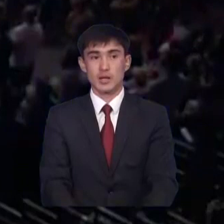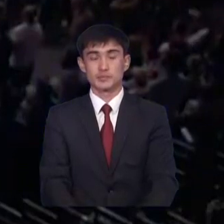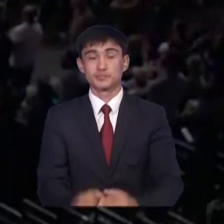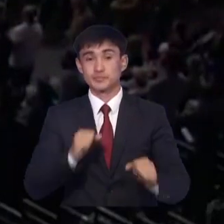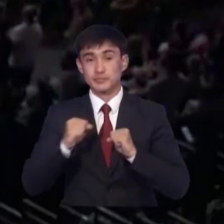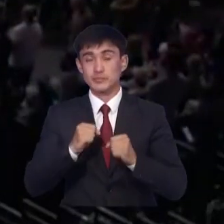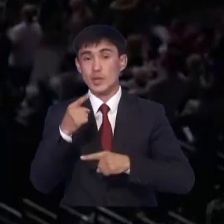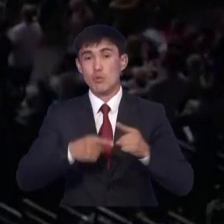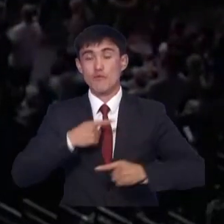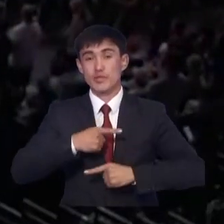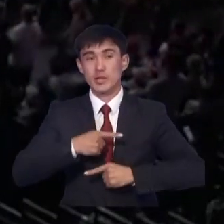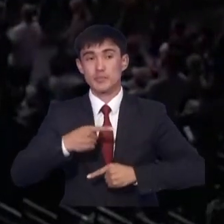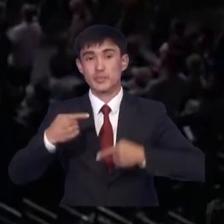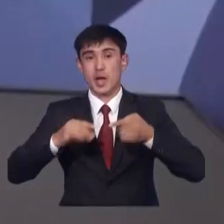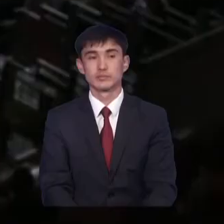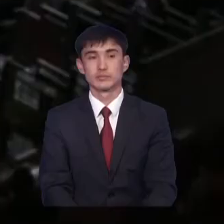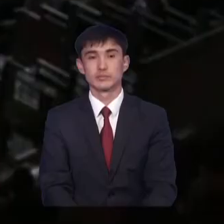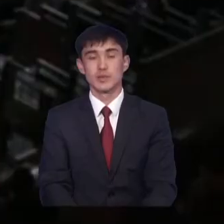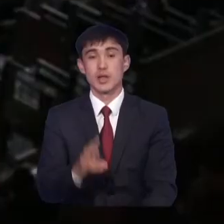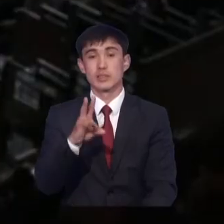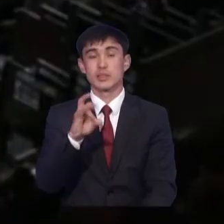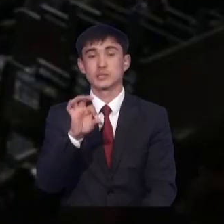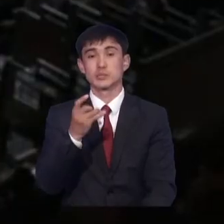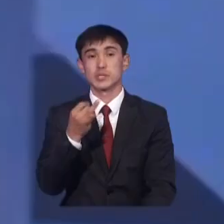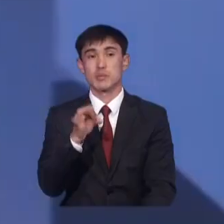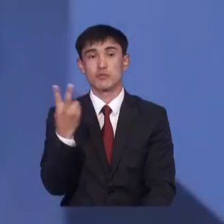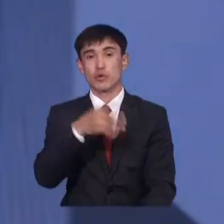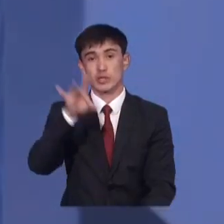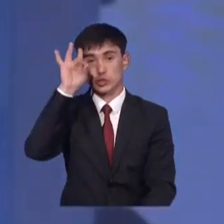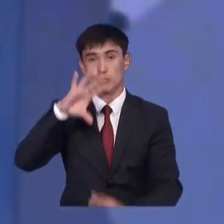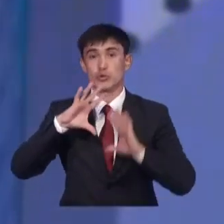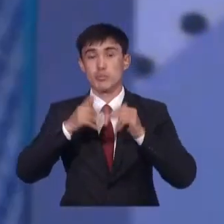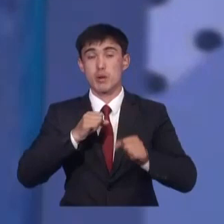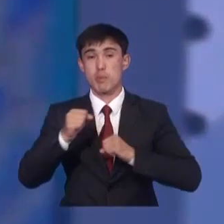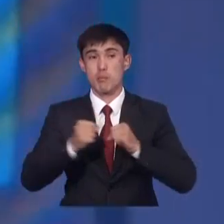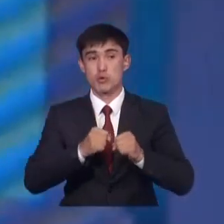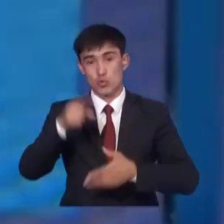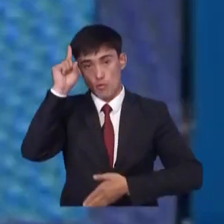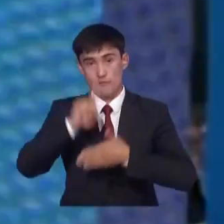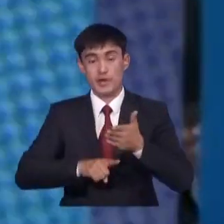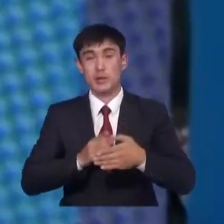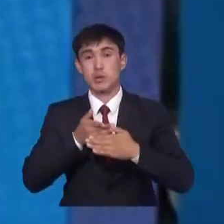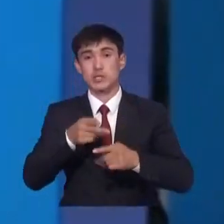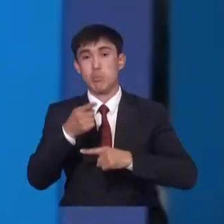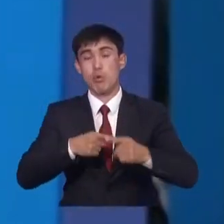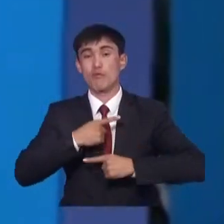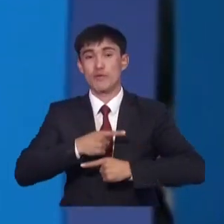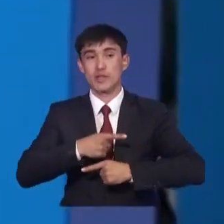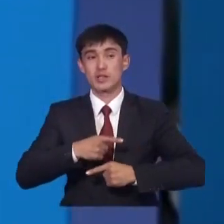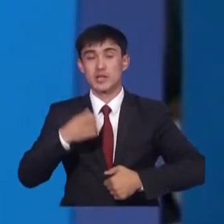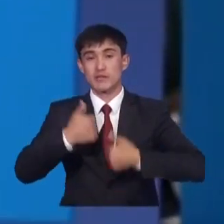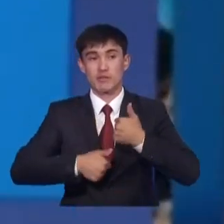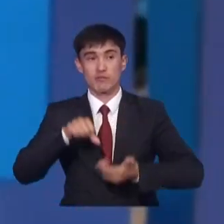напряженном полуфинальном поединке на Олимпийских Казайбай, двукратная чемпионка мира по боксу, уверенно прошла в полуфинал